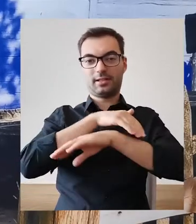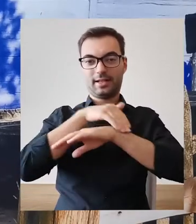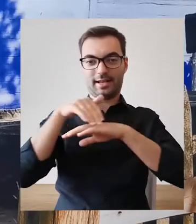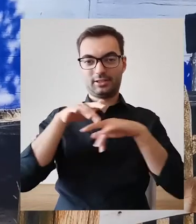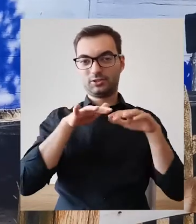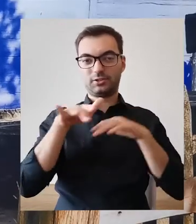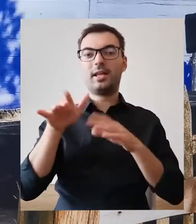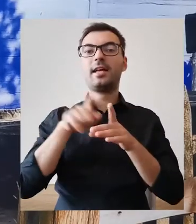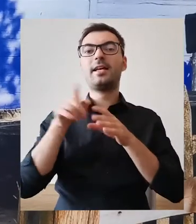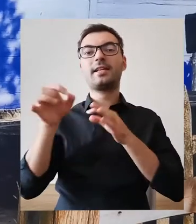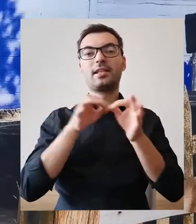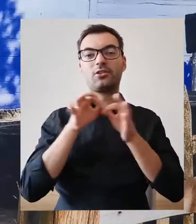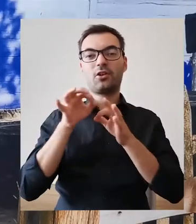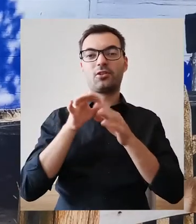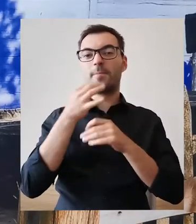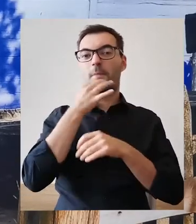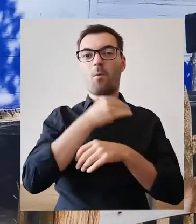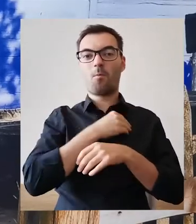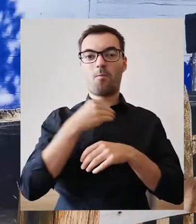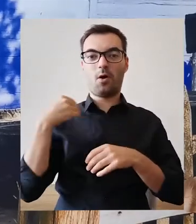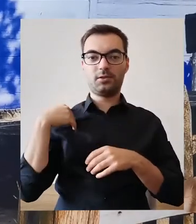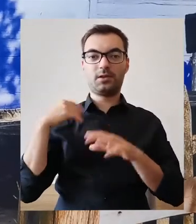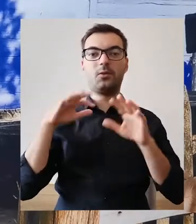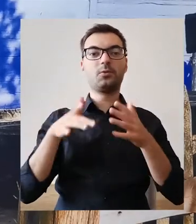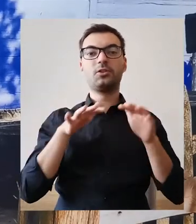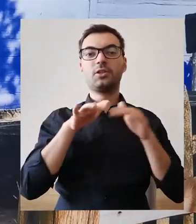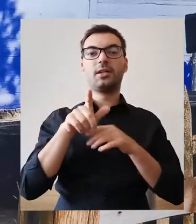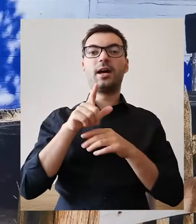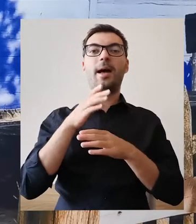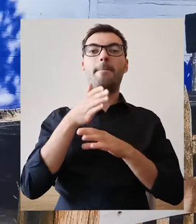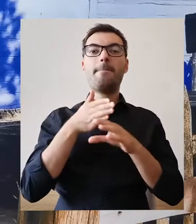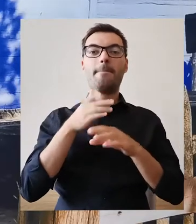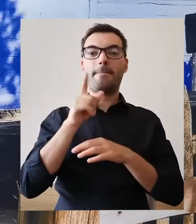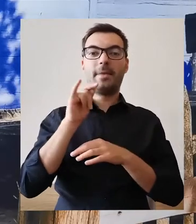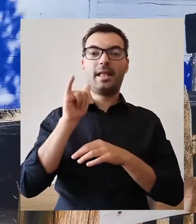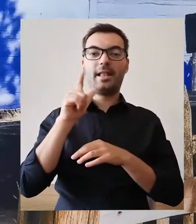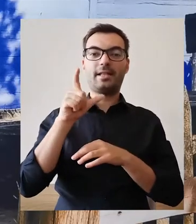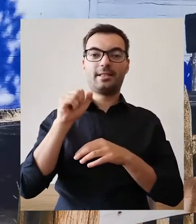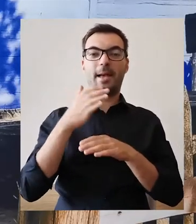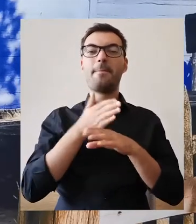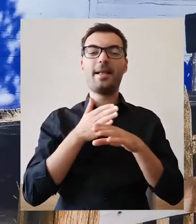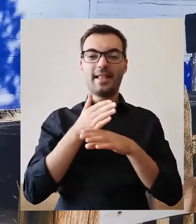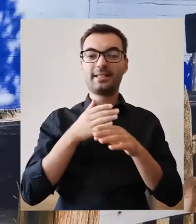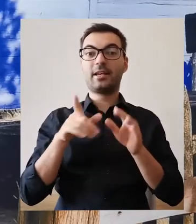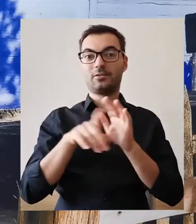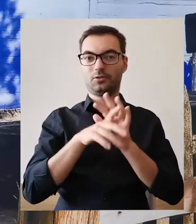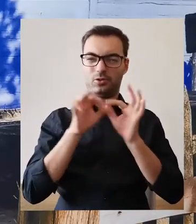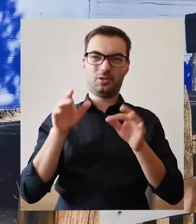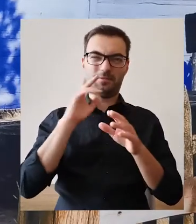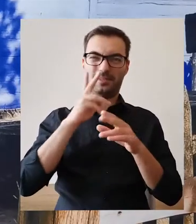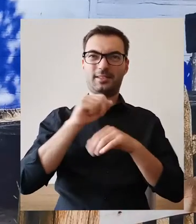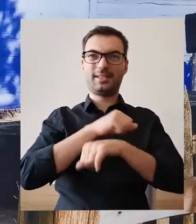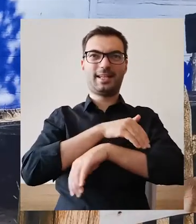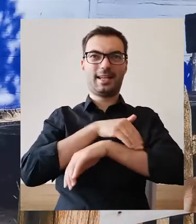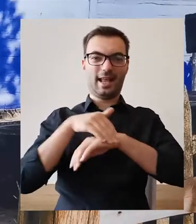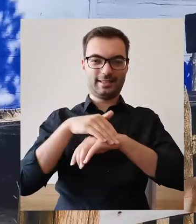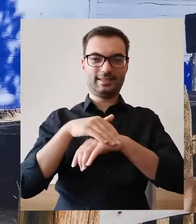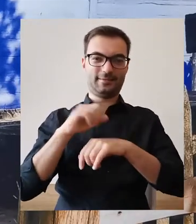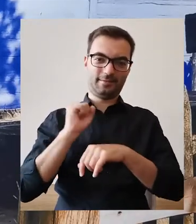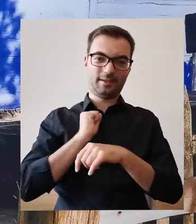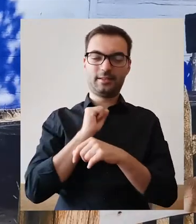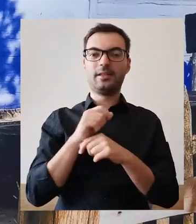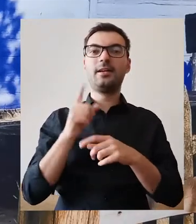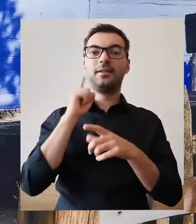historyczną małopolską była że kaplicę i do dzisiaj w gruncie rzeczy jest właśnie chwili co